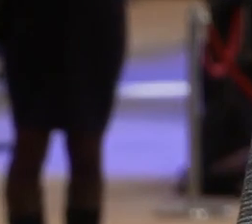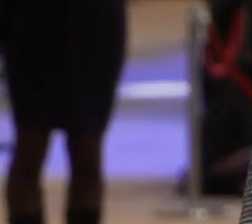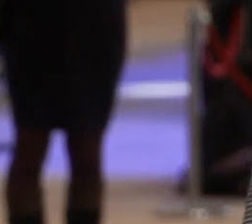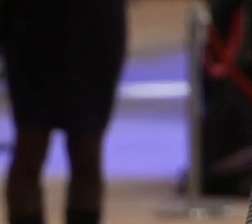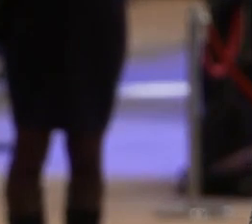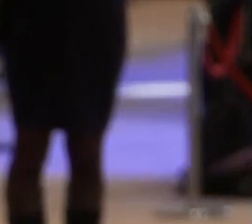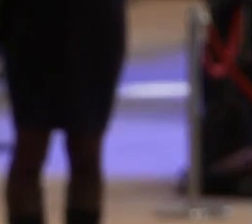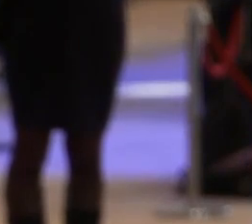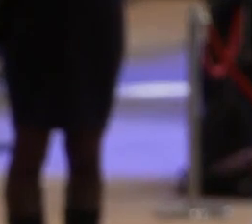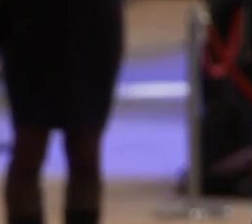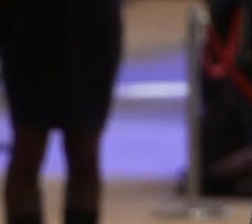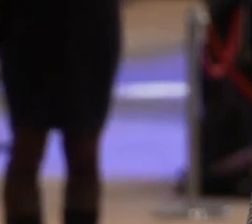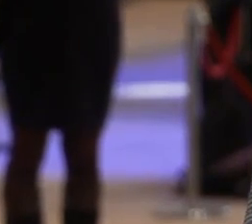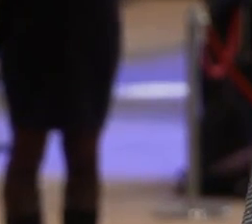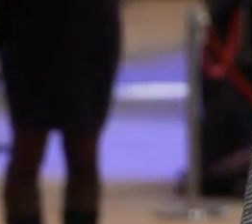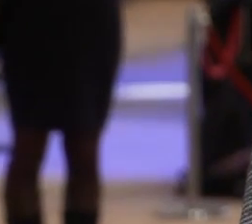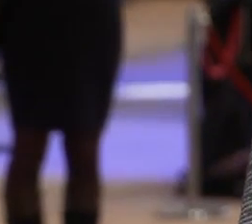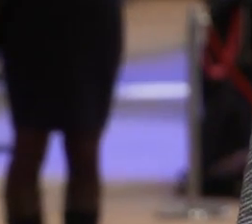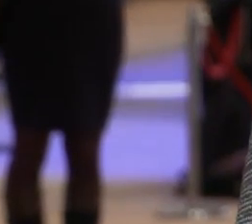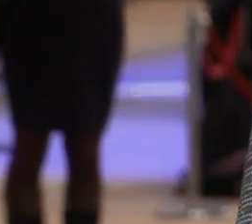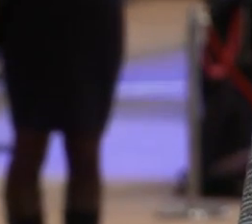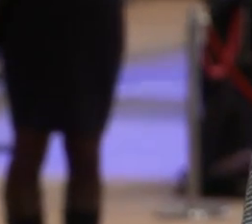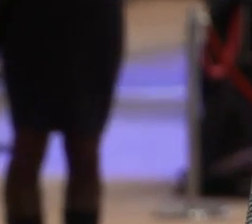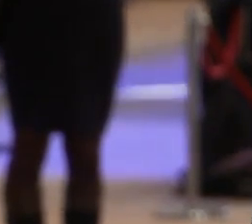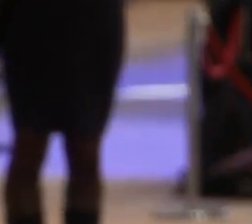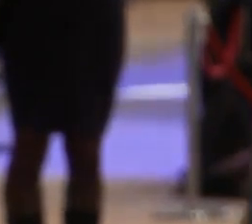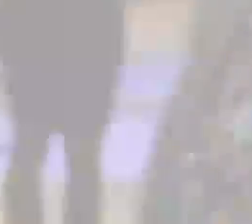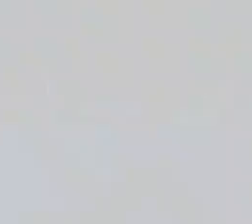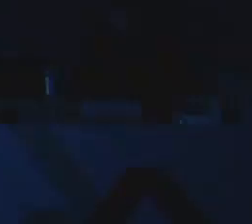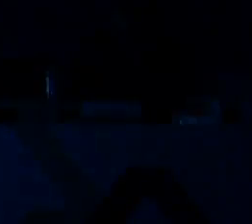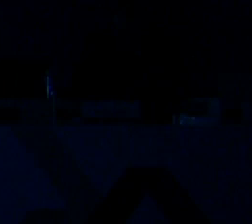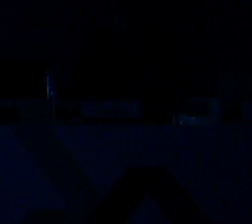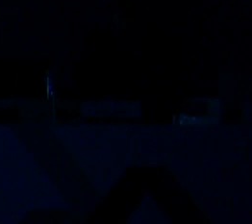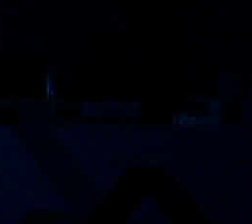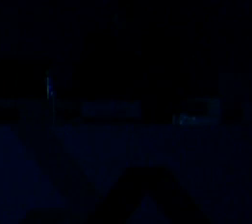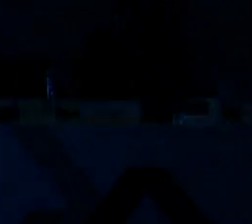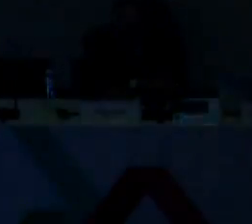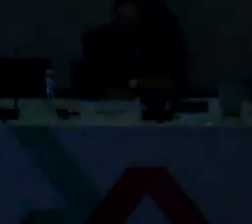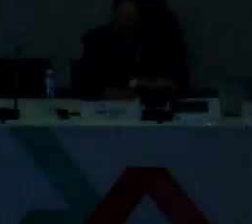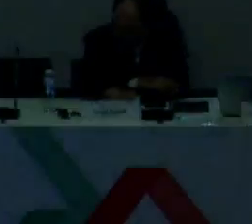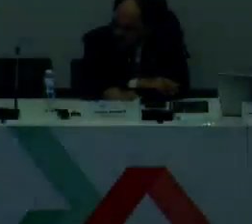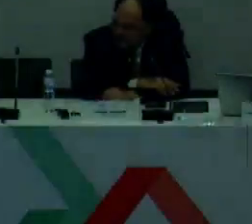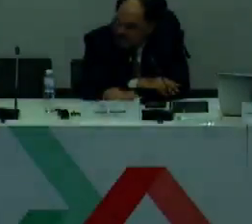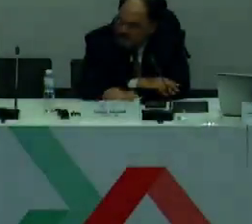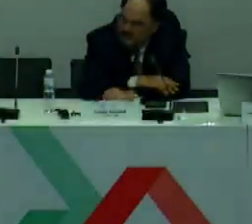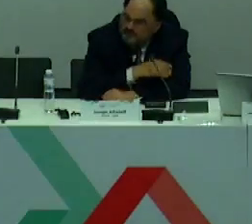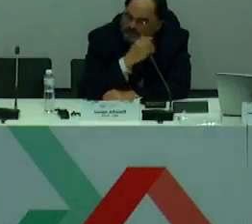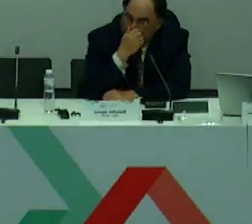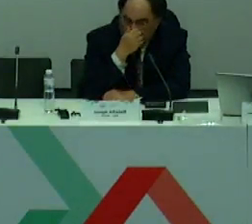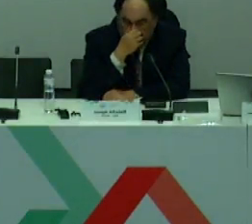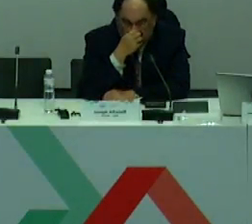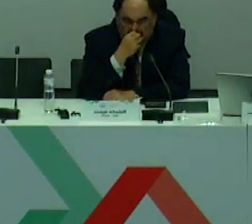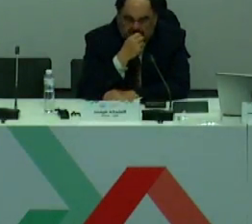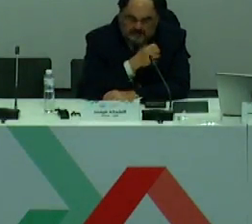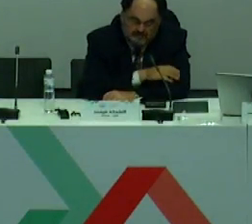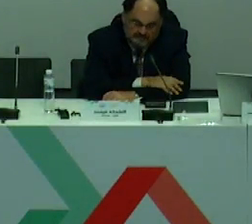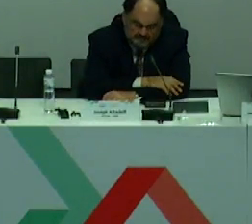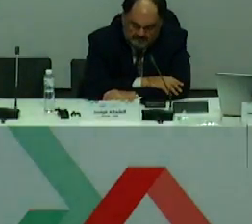et suis impatiente d'en savoir davantage sur les solutions que vous aurez trouvées au cours de votre sommet. Merci.